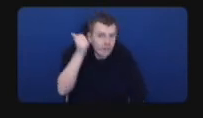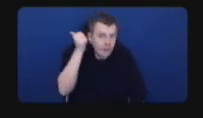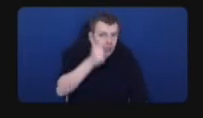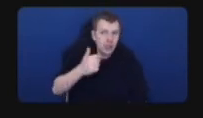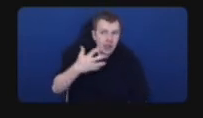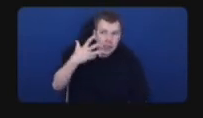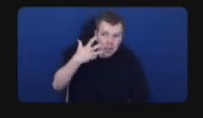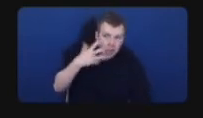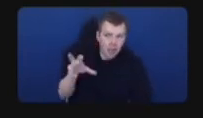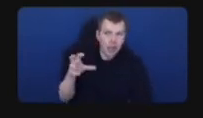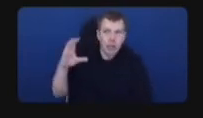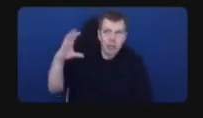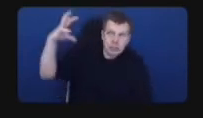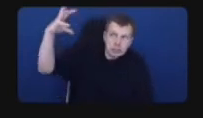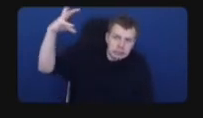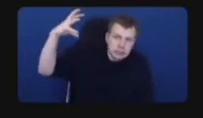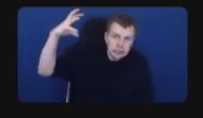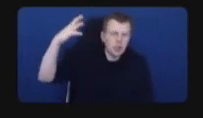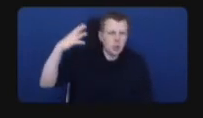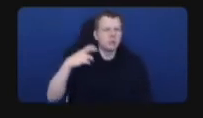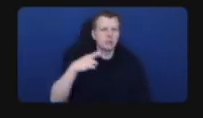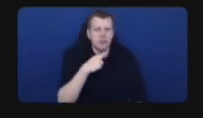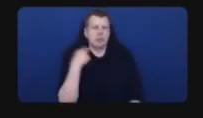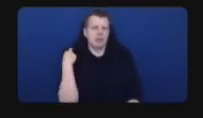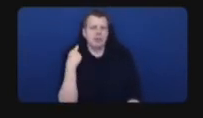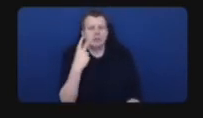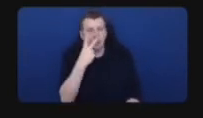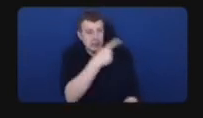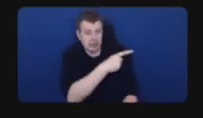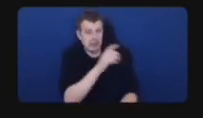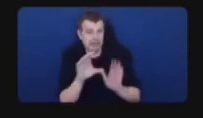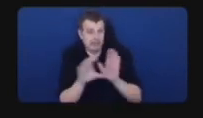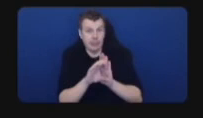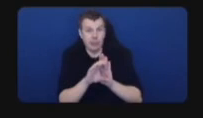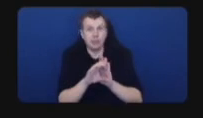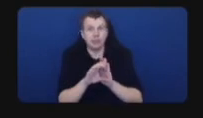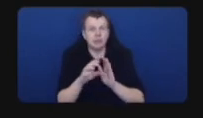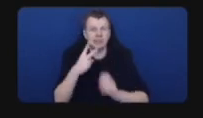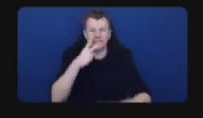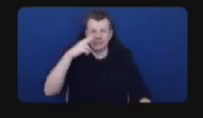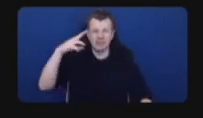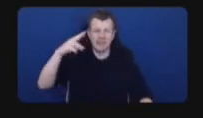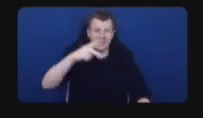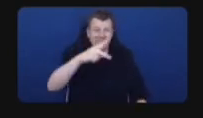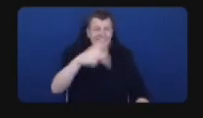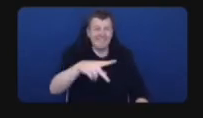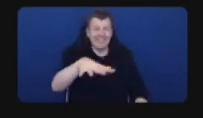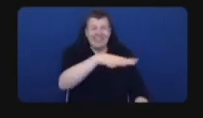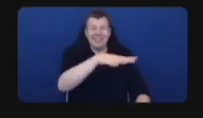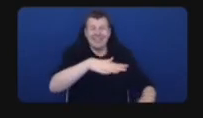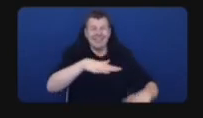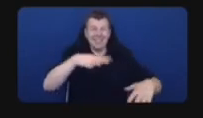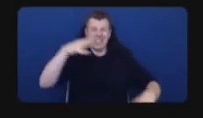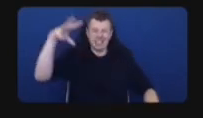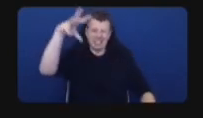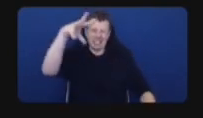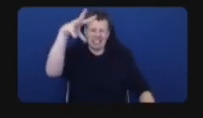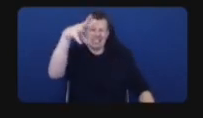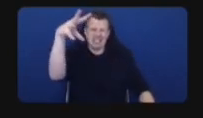我们这里是有比较气温高的天数，而且气温高的时候这些天数会比较久。